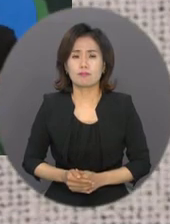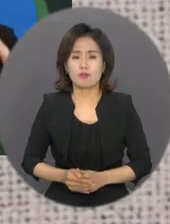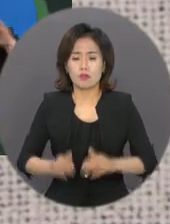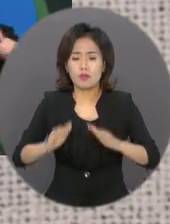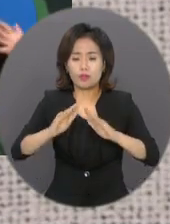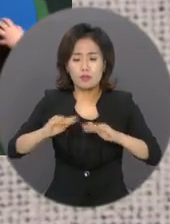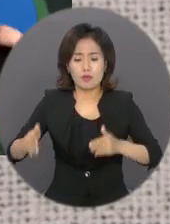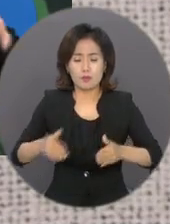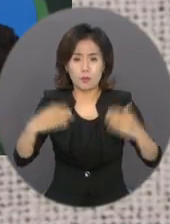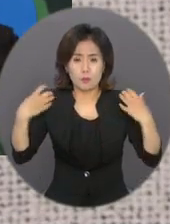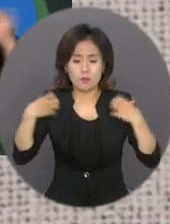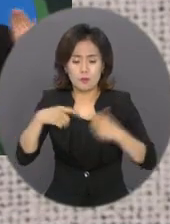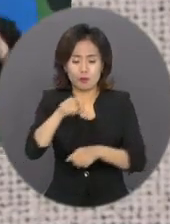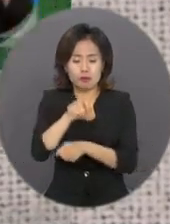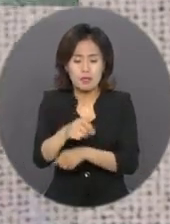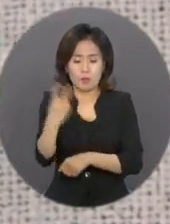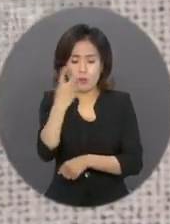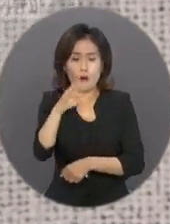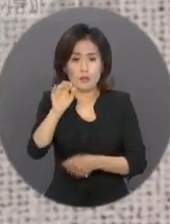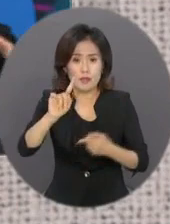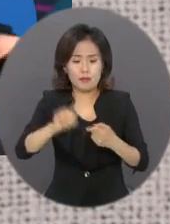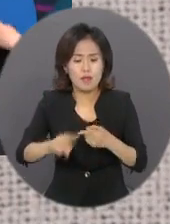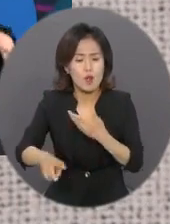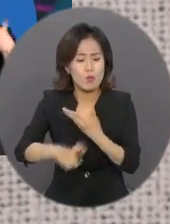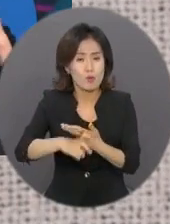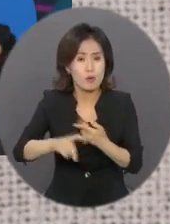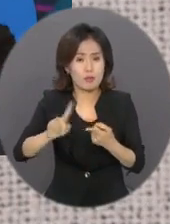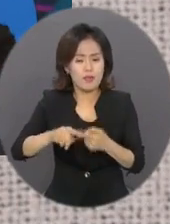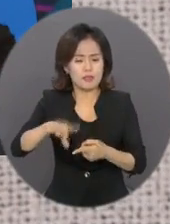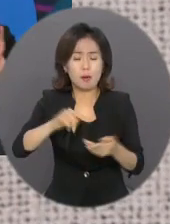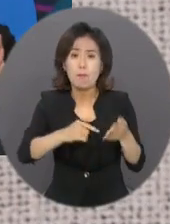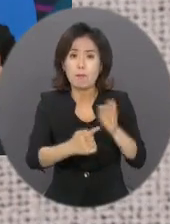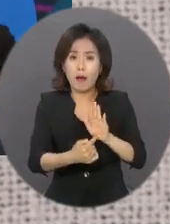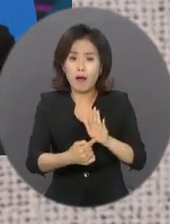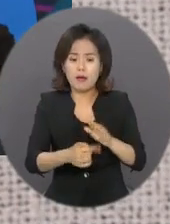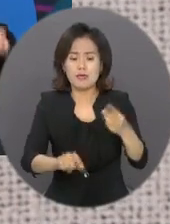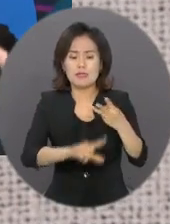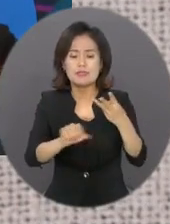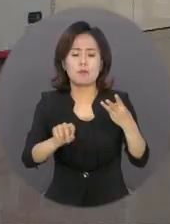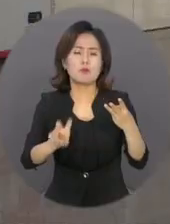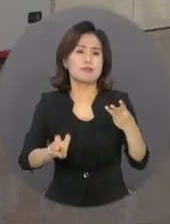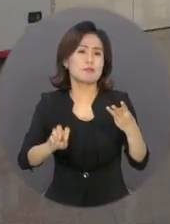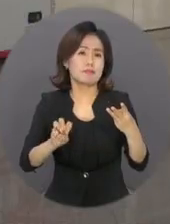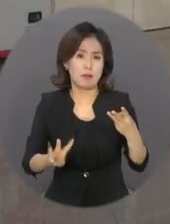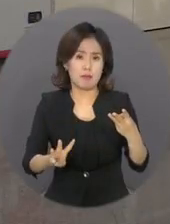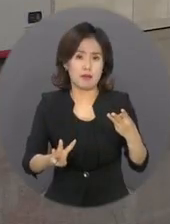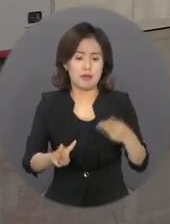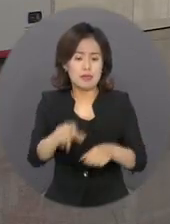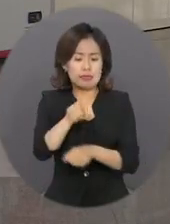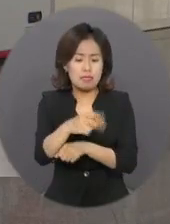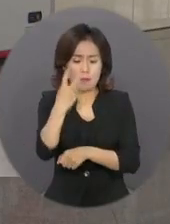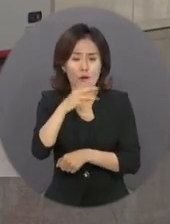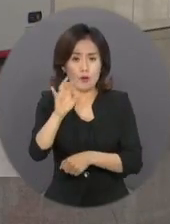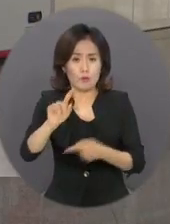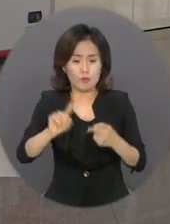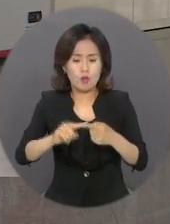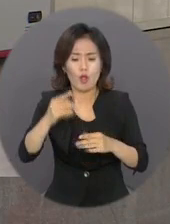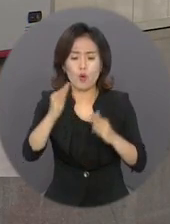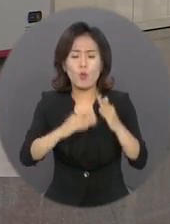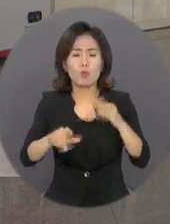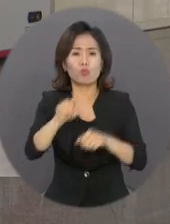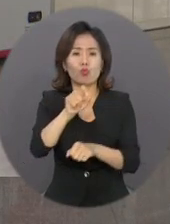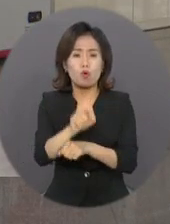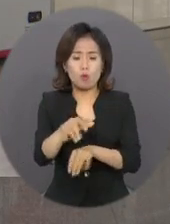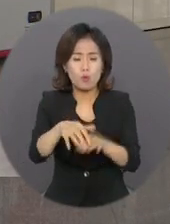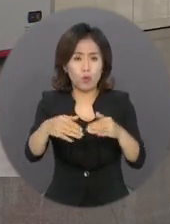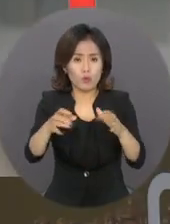전남도청의 사무관리비 부당집행정황을 mbc가 첫 보도한 건 지난 3월 23일 사무관리비는 공무원 노조가